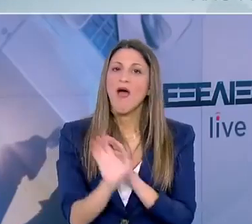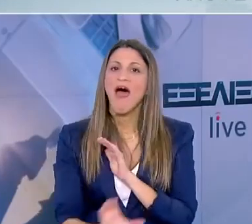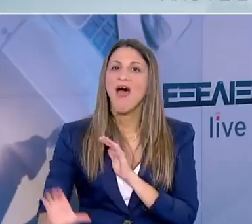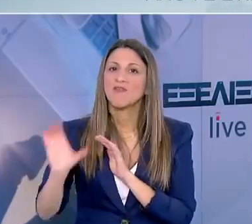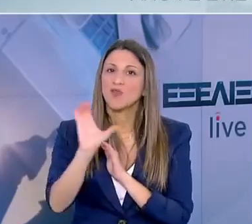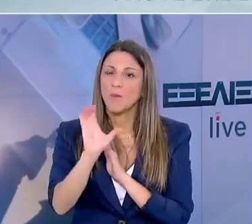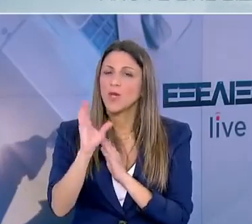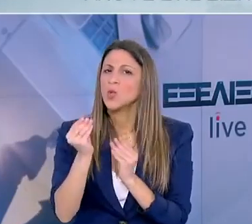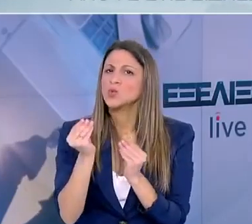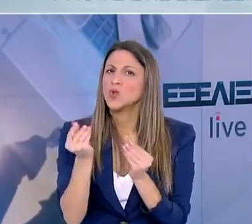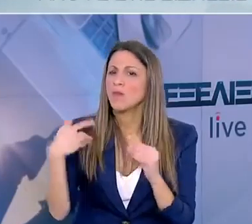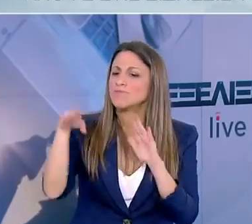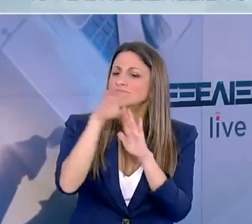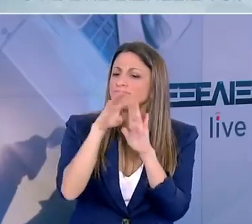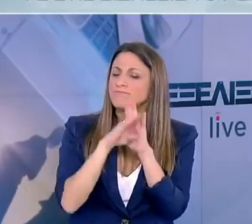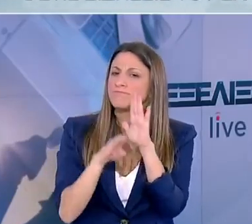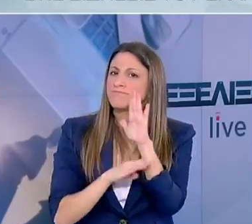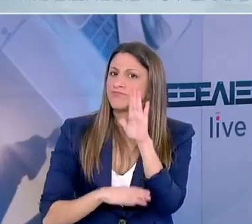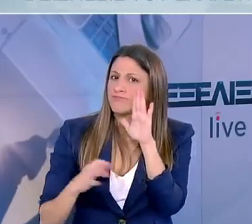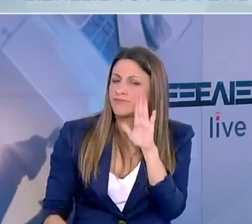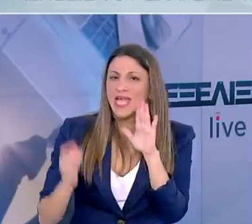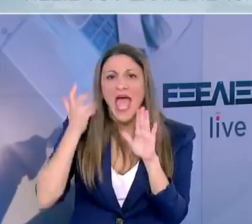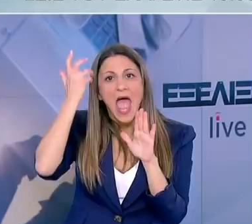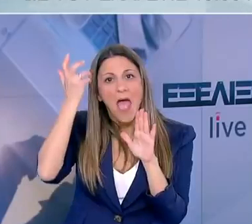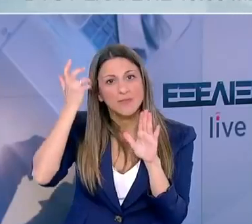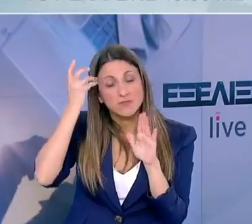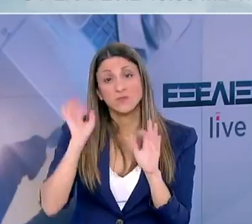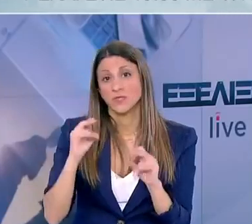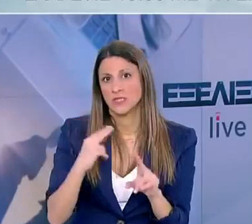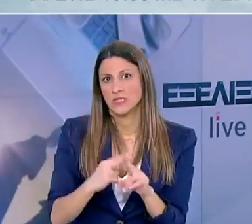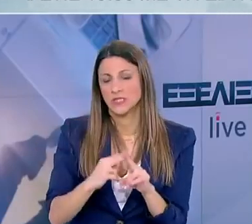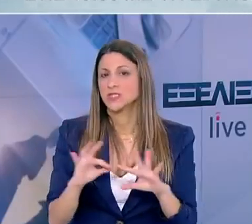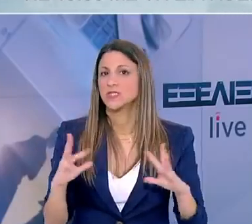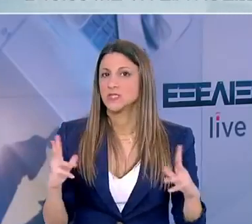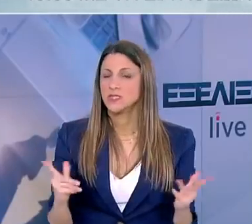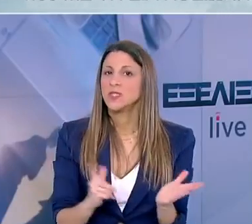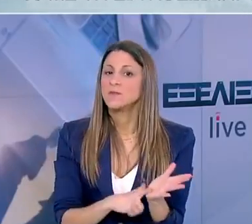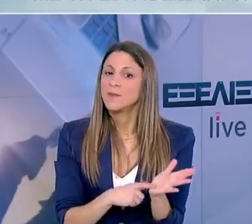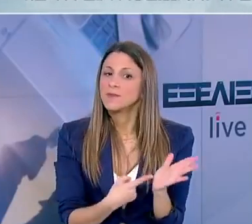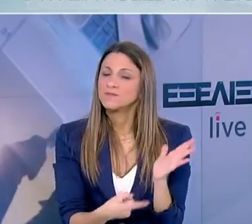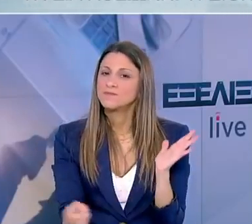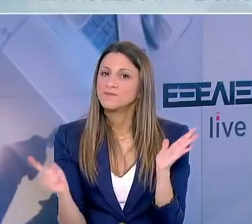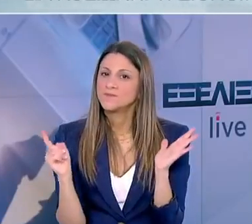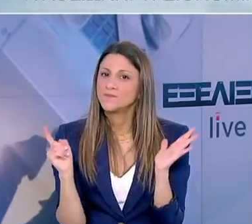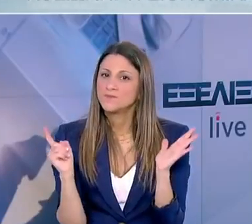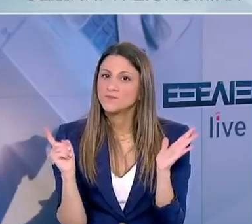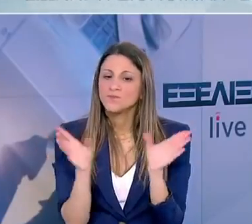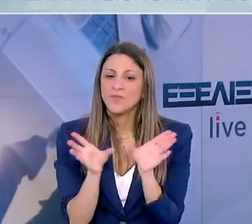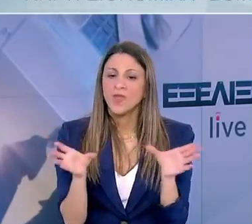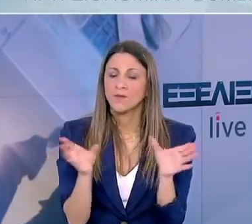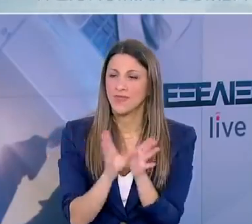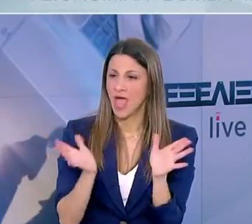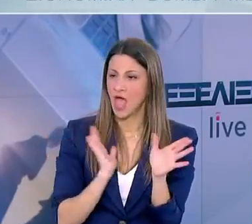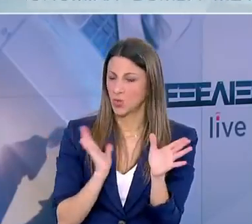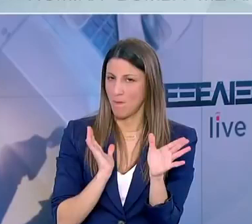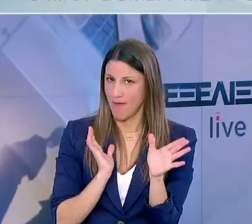επιστήμης. Φυσικά και θα έχει μεγάλη σημασία να επιλέγει σε αυτή την προσπάθεια ένα πουλ ασθενών το οποίο έχει περάσει